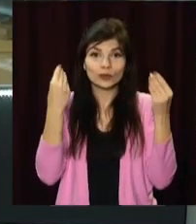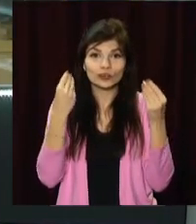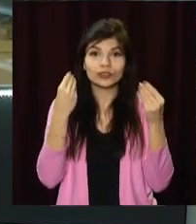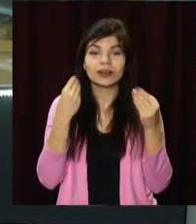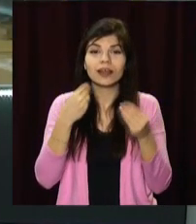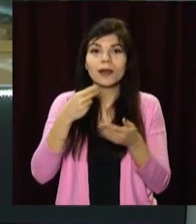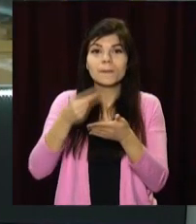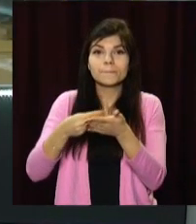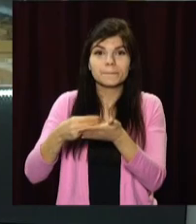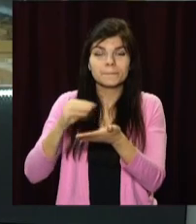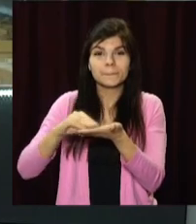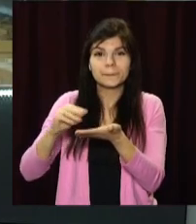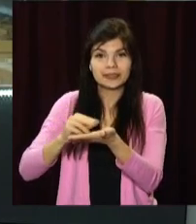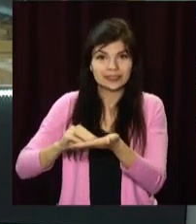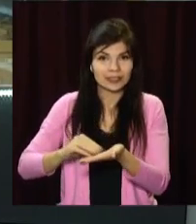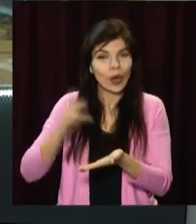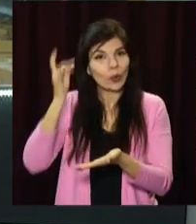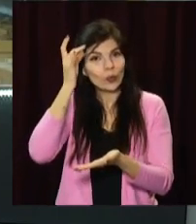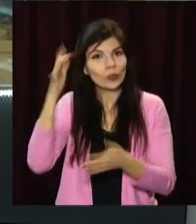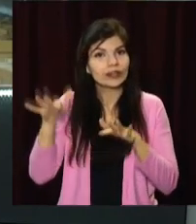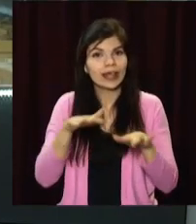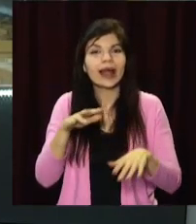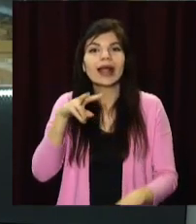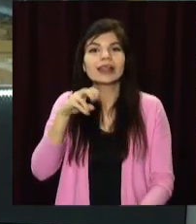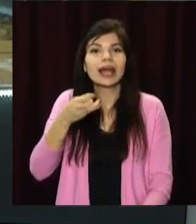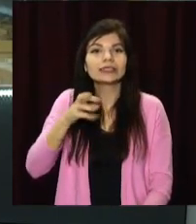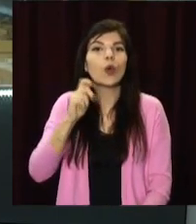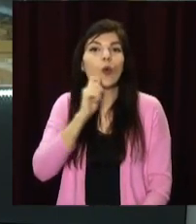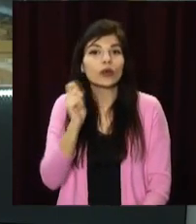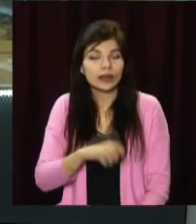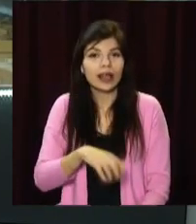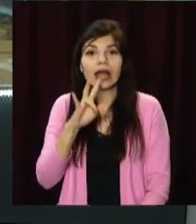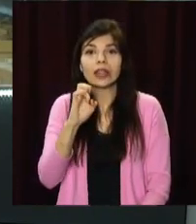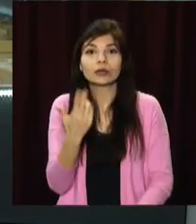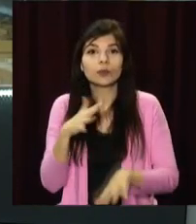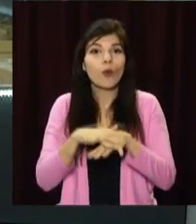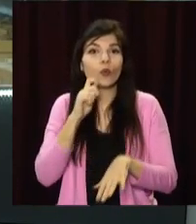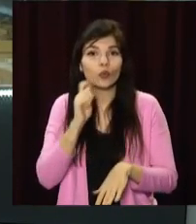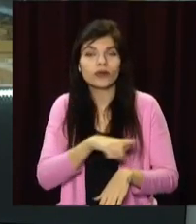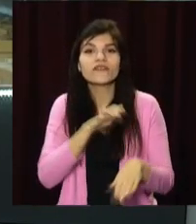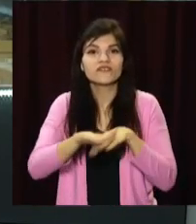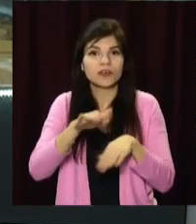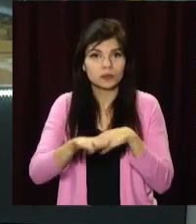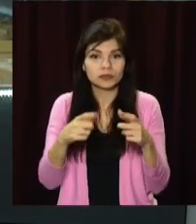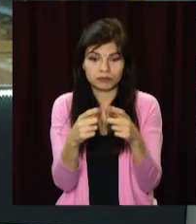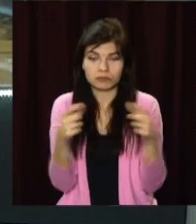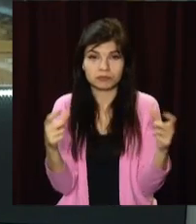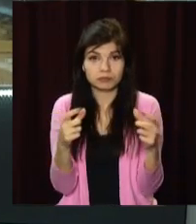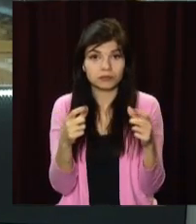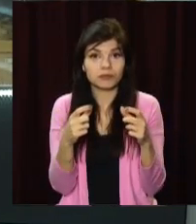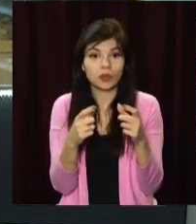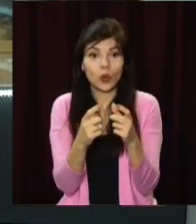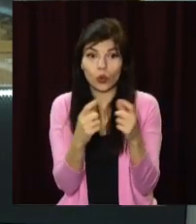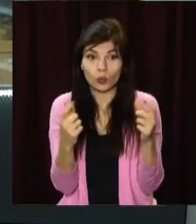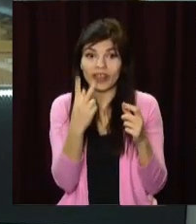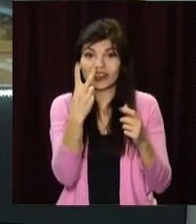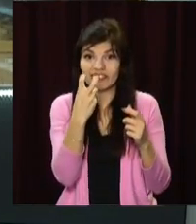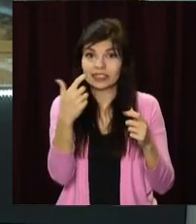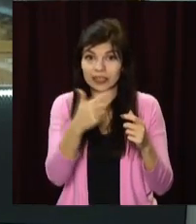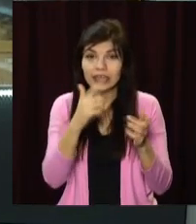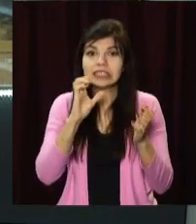Банкнота у сріблі. До 150-го дня народження української письменниці, перекладачки та культурної діячки Лесі Українки Національний